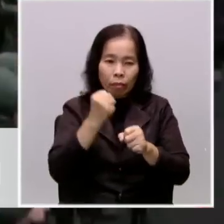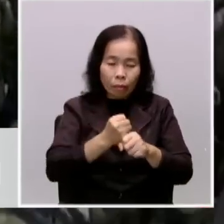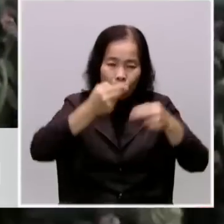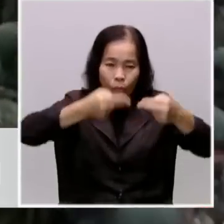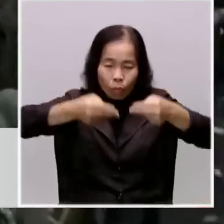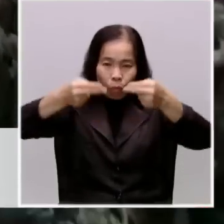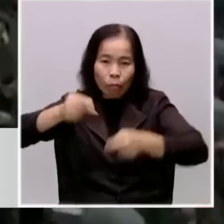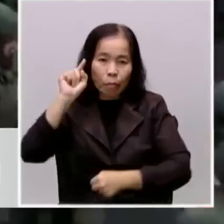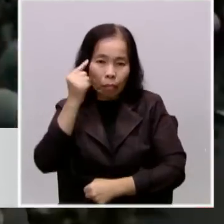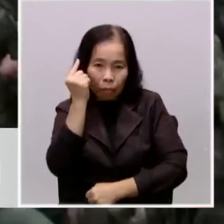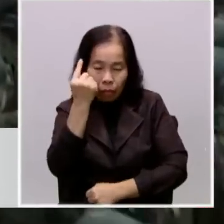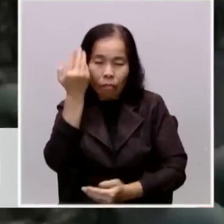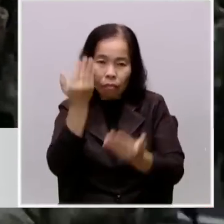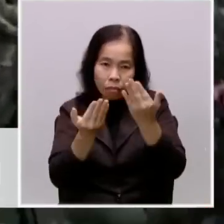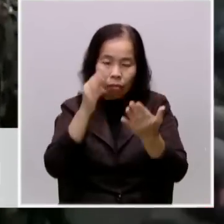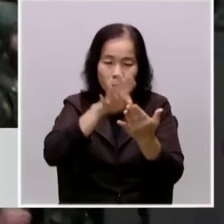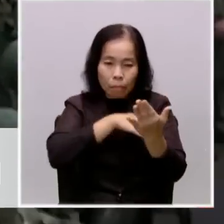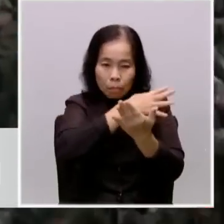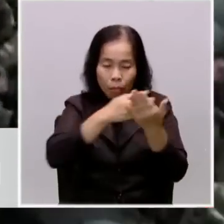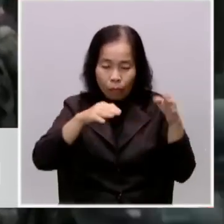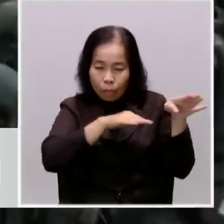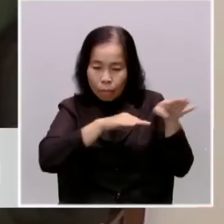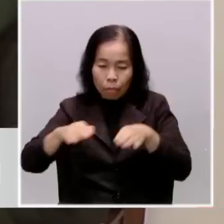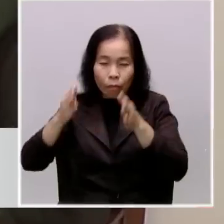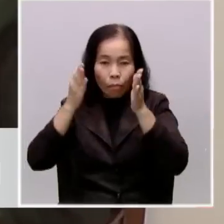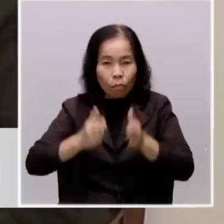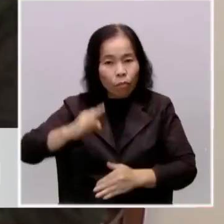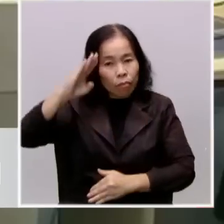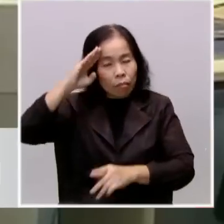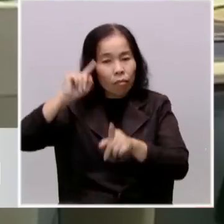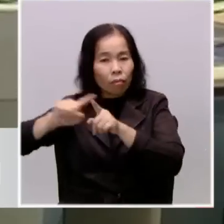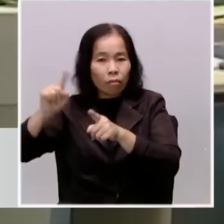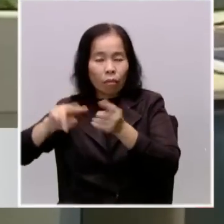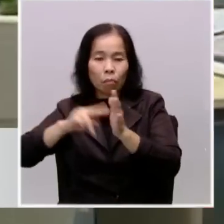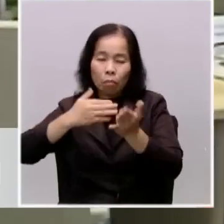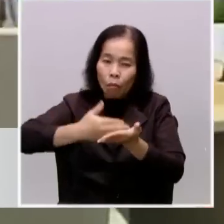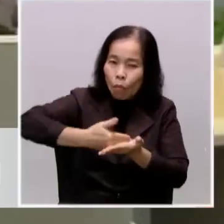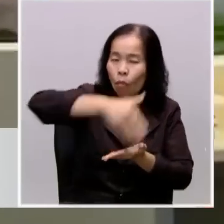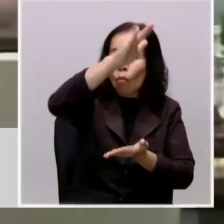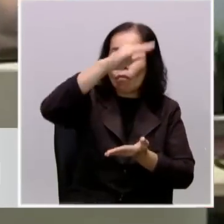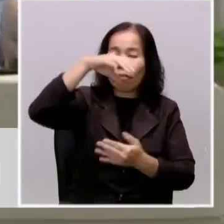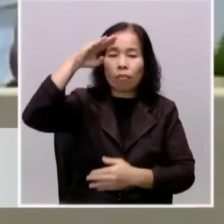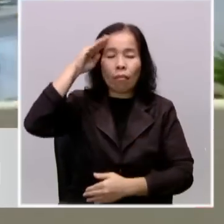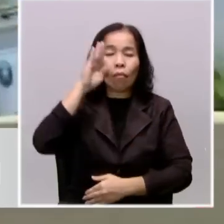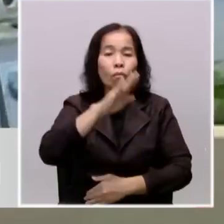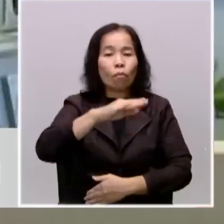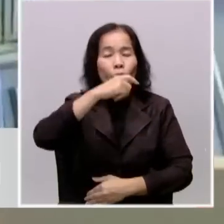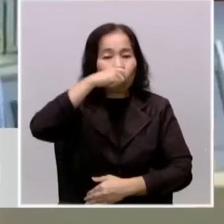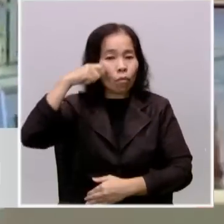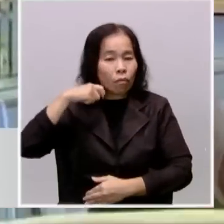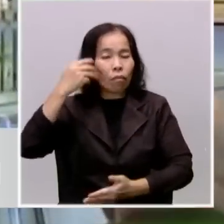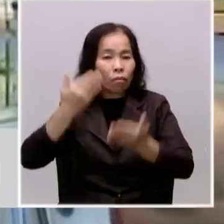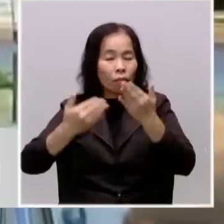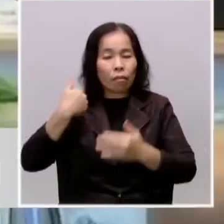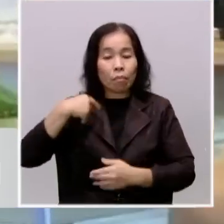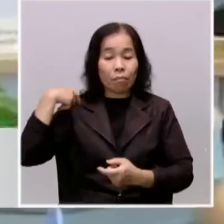หรือไม่ก็เป็นการเตรียมกำลังพลในการขับดันขับไล่กองทัพยูเครนออกจากพื้นที่ที่รัสเซียเคยเข้าควบคุมได้